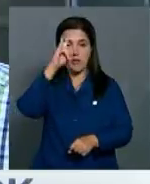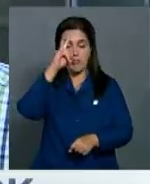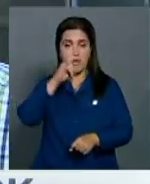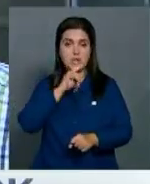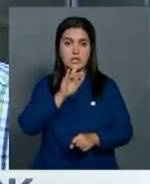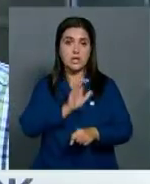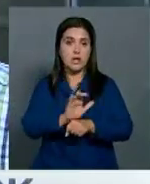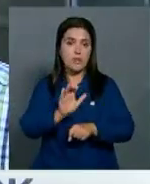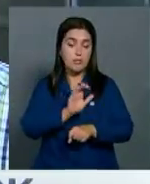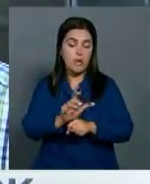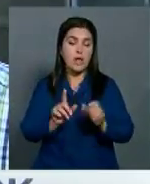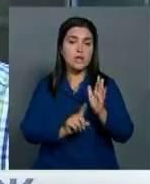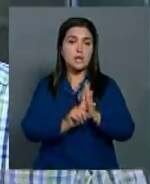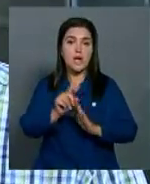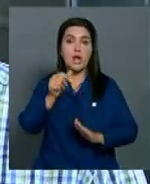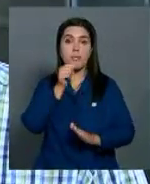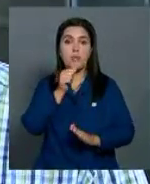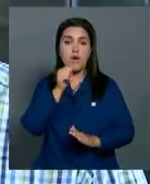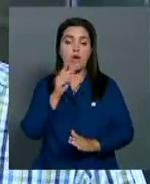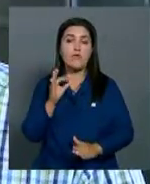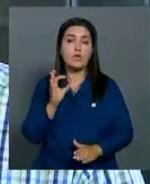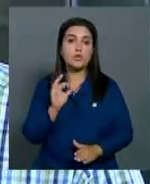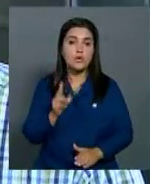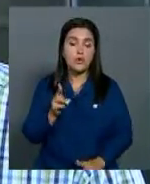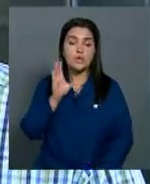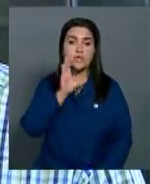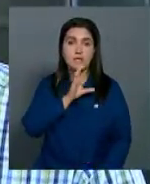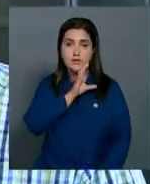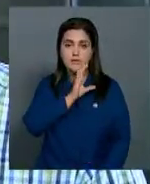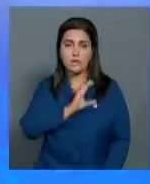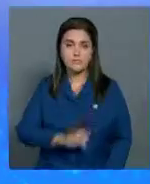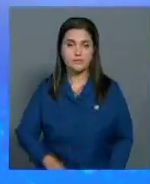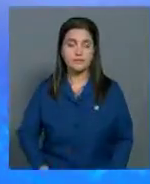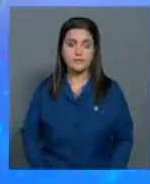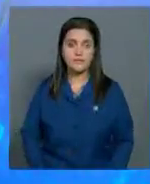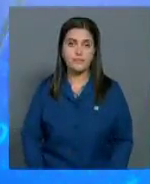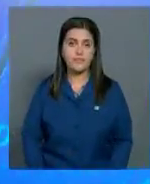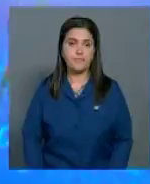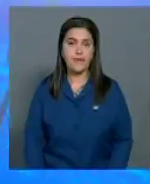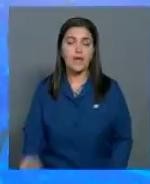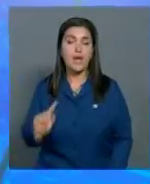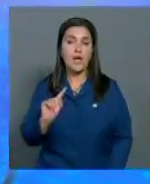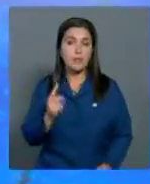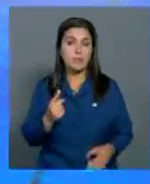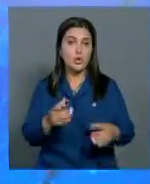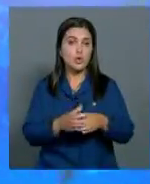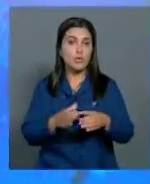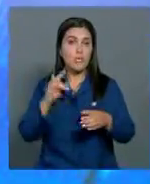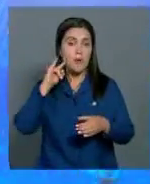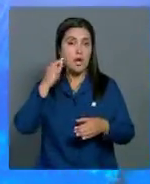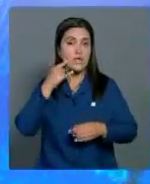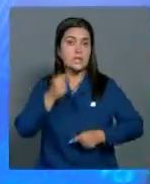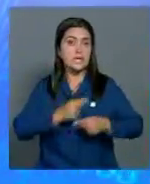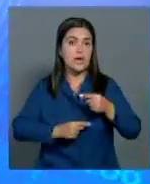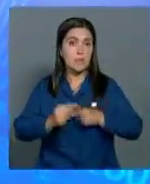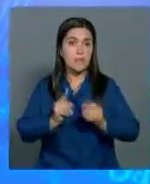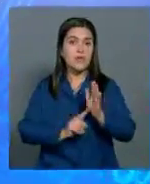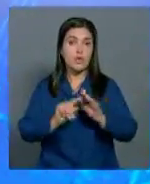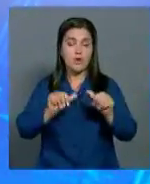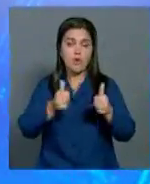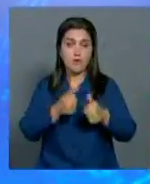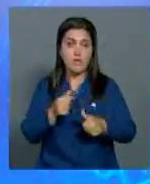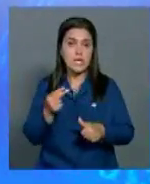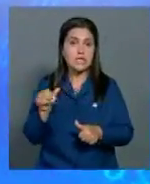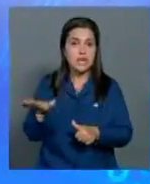поставки пробные уже на Восточный Казахстан, Северный Казахстан. Первая группа павлодарских предпринимателей начала оформлять